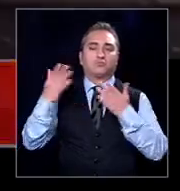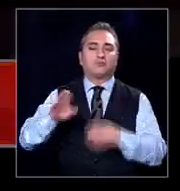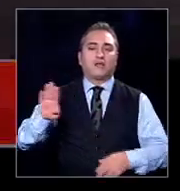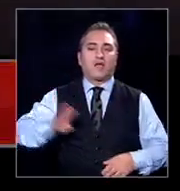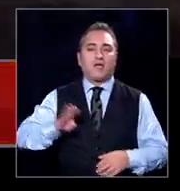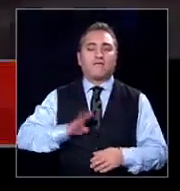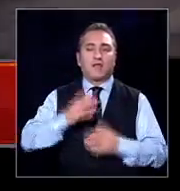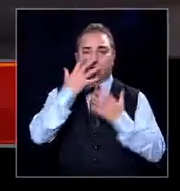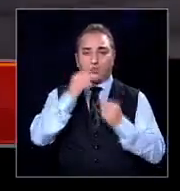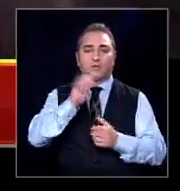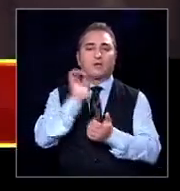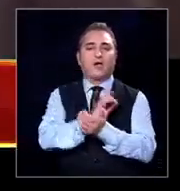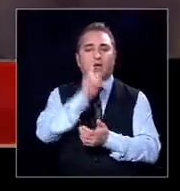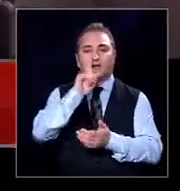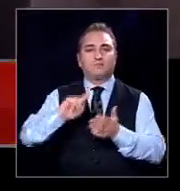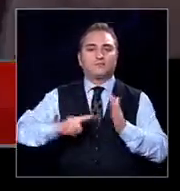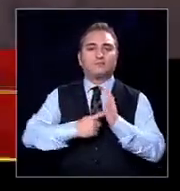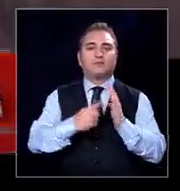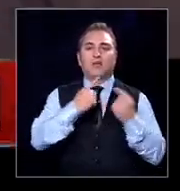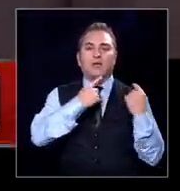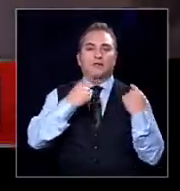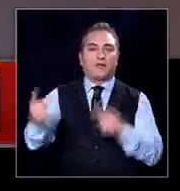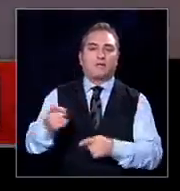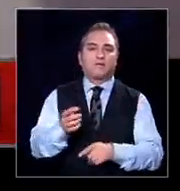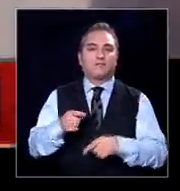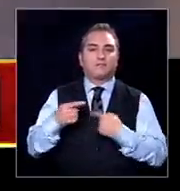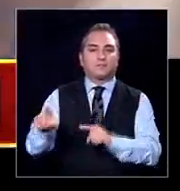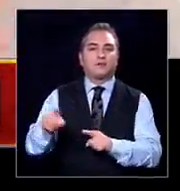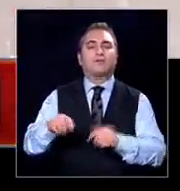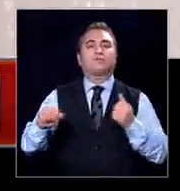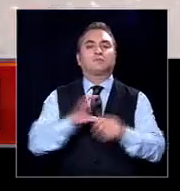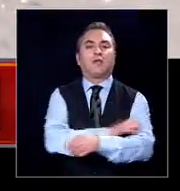nöbetindeki ailelere sataştı. Tansiyon yükseldi.